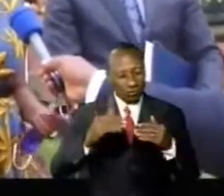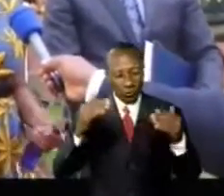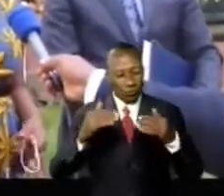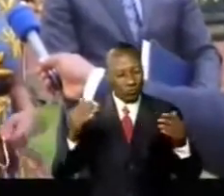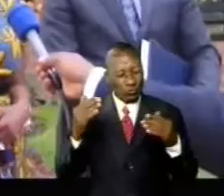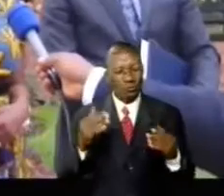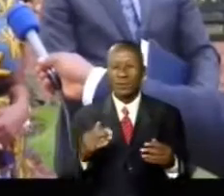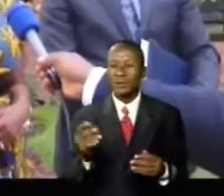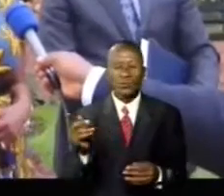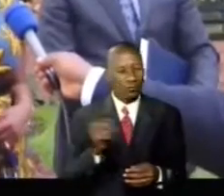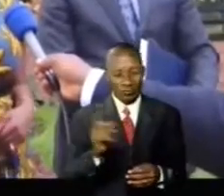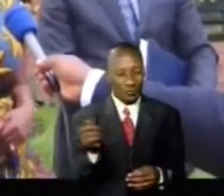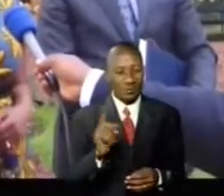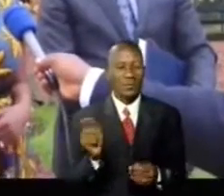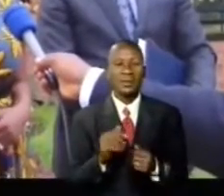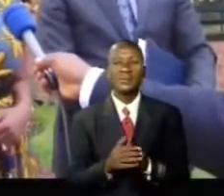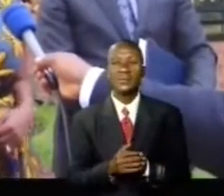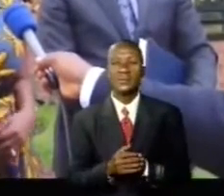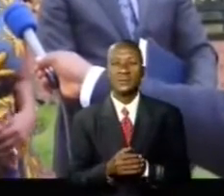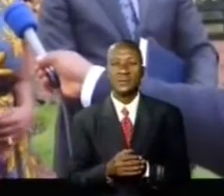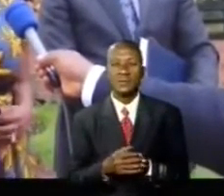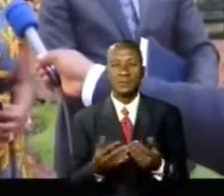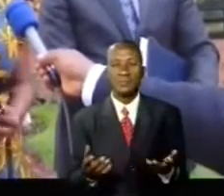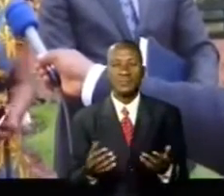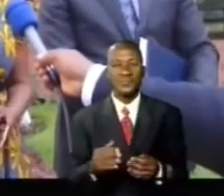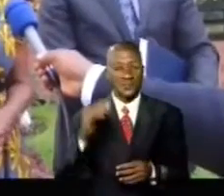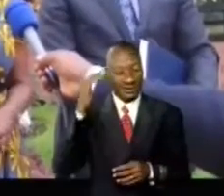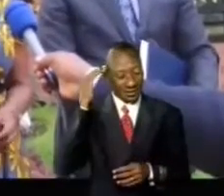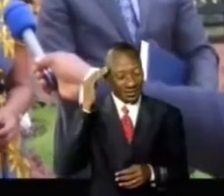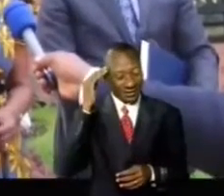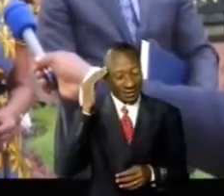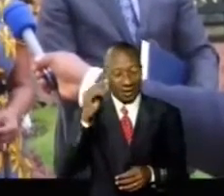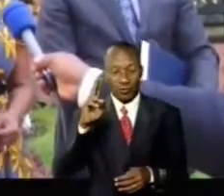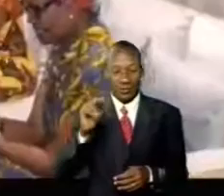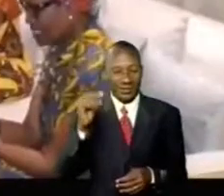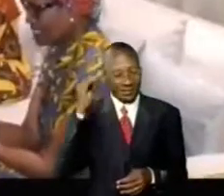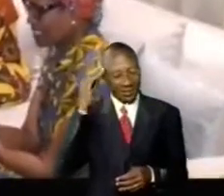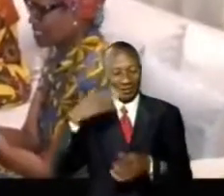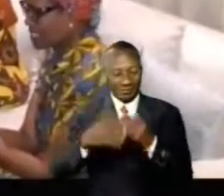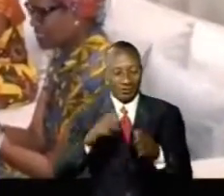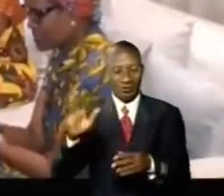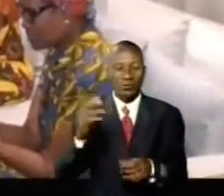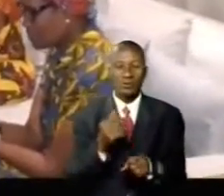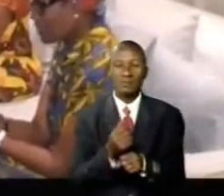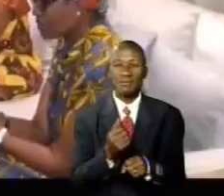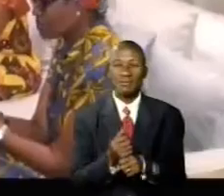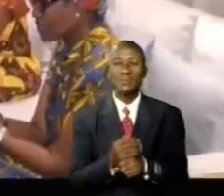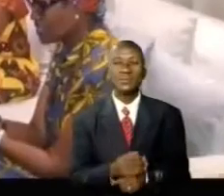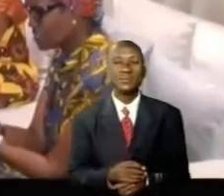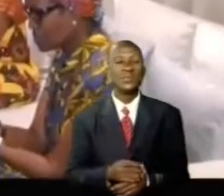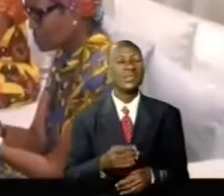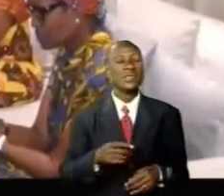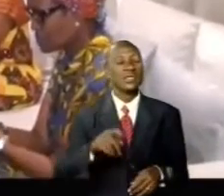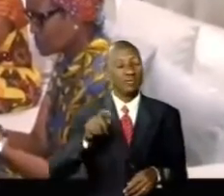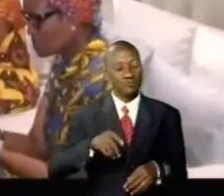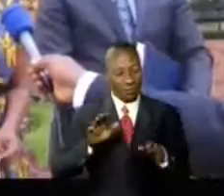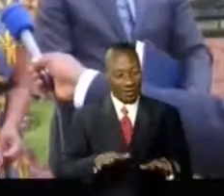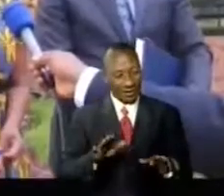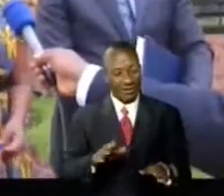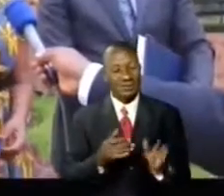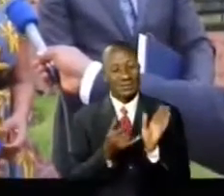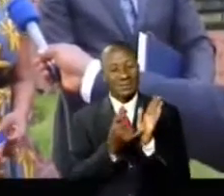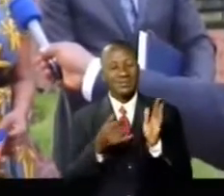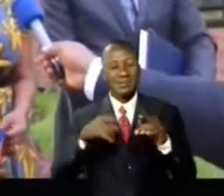avec le virus du SIDA dans les années 80, il fallait attendre, l'Afrique devait attendre environ 6 ans pour